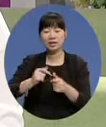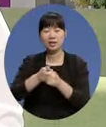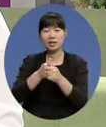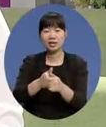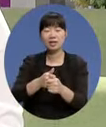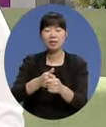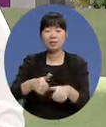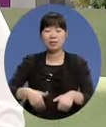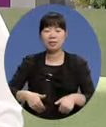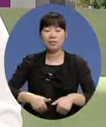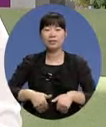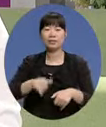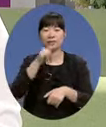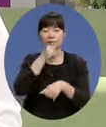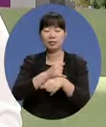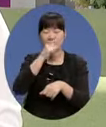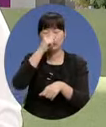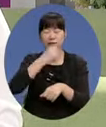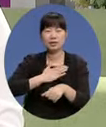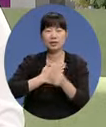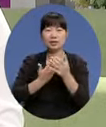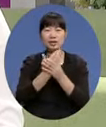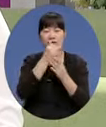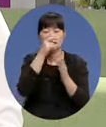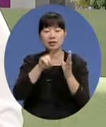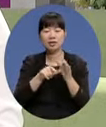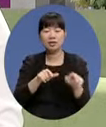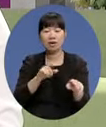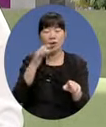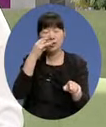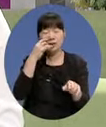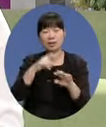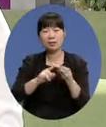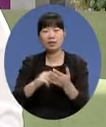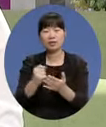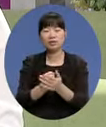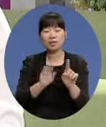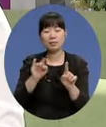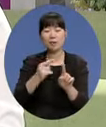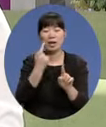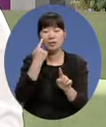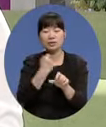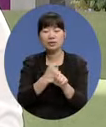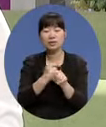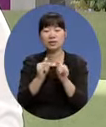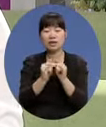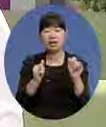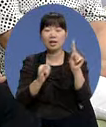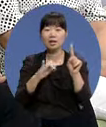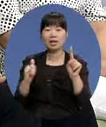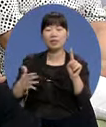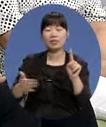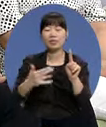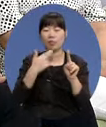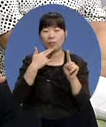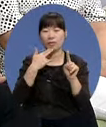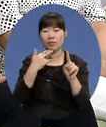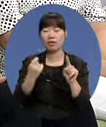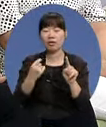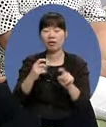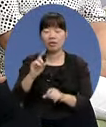필요가 있겠죠. 그리고 자기가 좋아하는 감정이 생겼을 때 그걸 호기심으로 한번 해볼 수 있는 사람은 아무도 없는 거예요. 마음대로 쉽게 할 수 있는